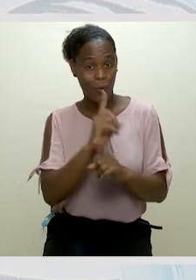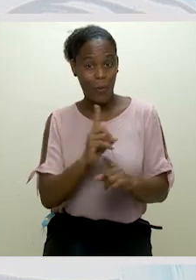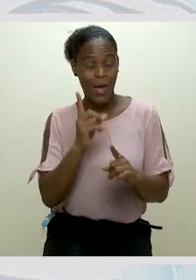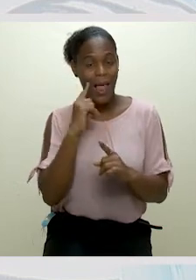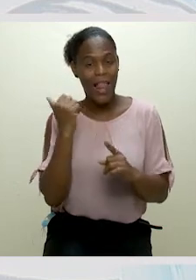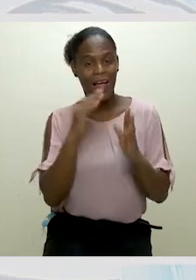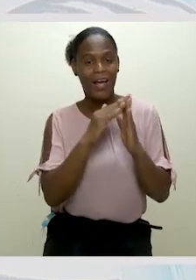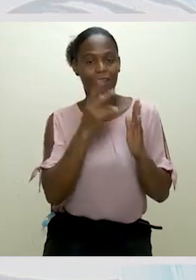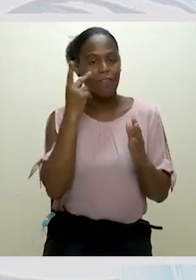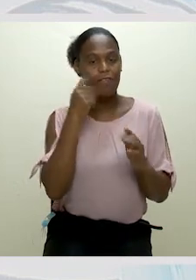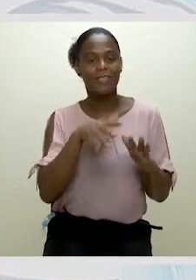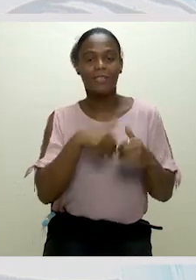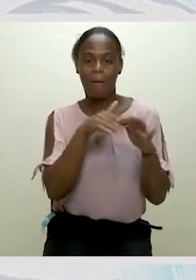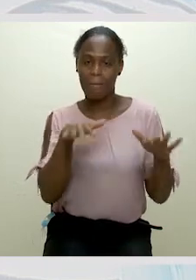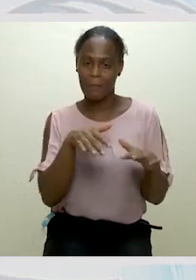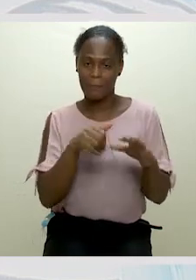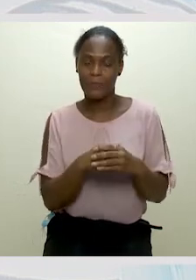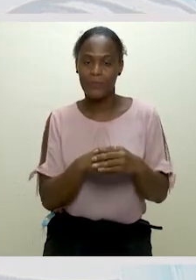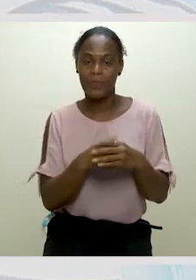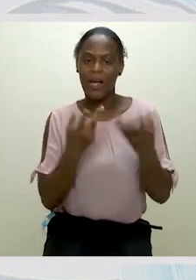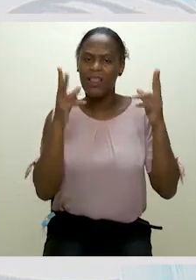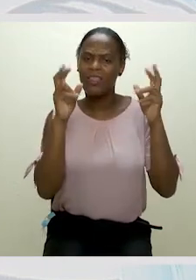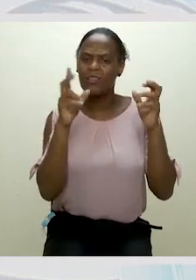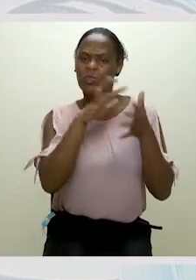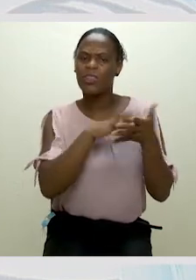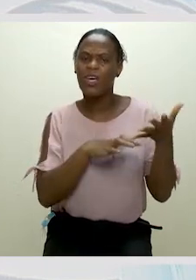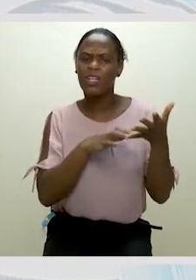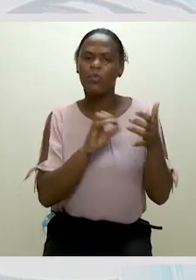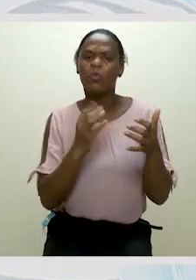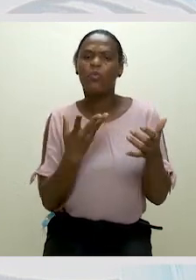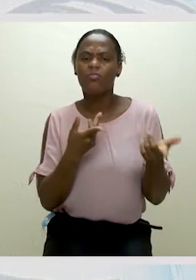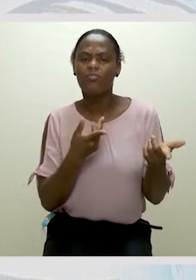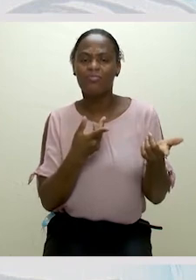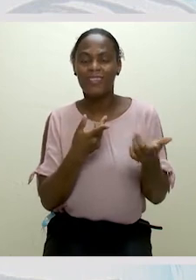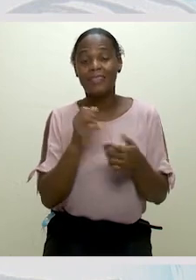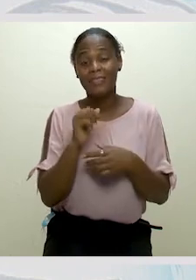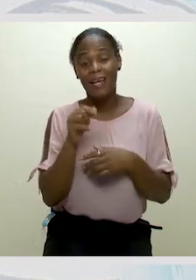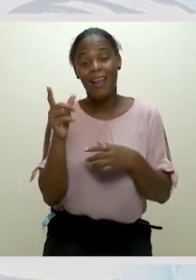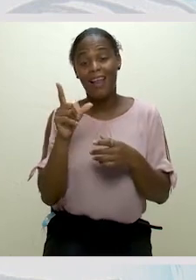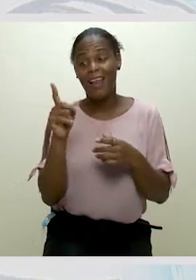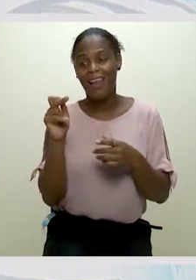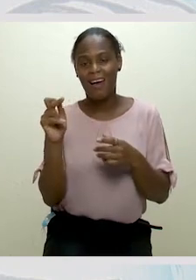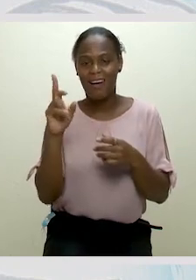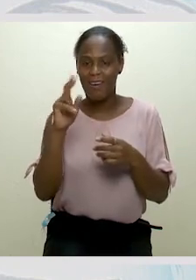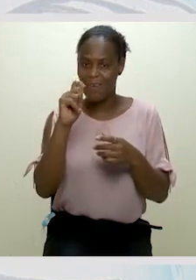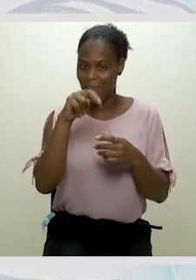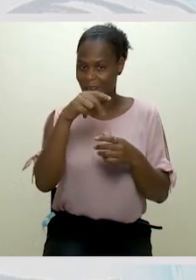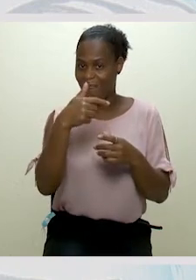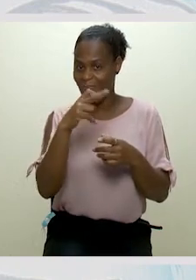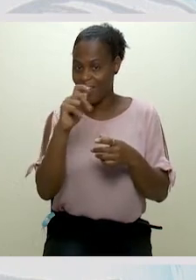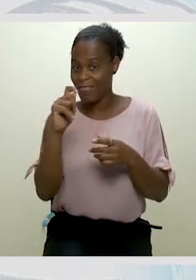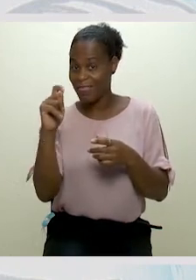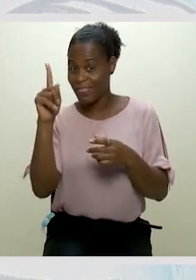habite à Praia. Le titre du texte, c'est « La rentrée ». Super. Vous